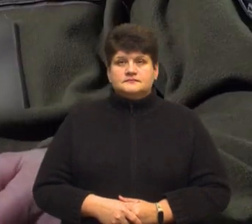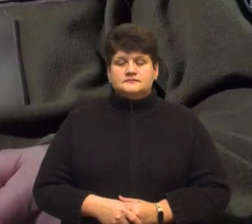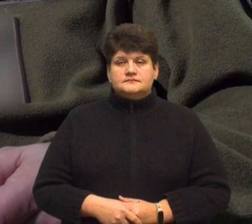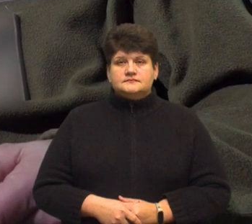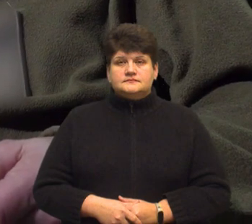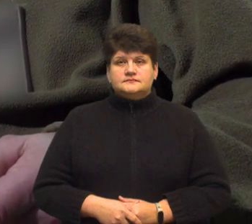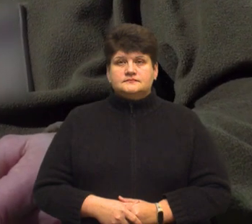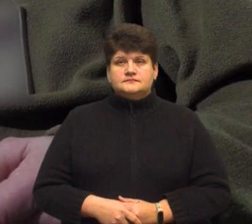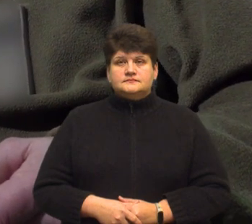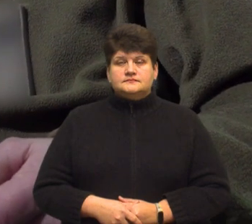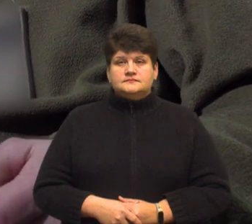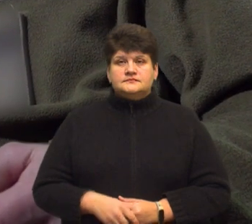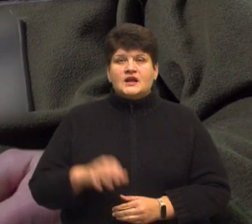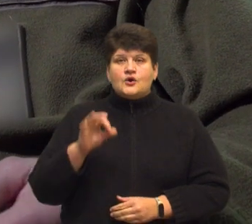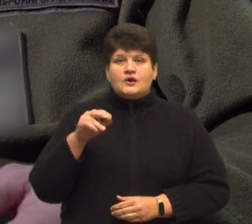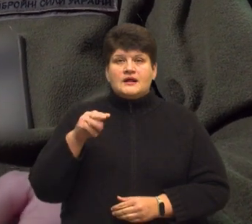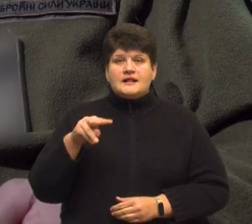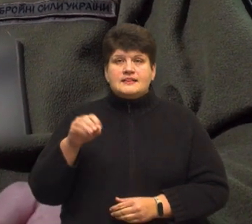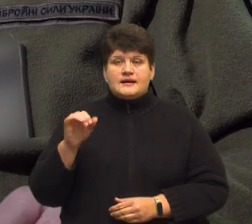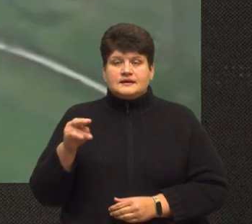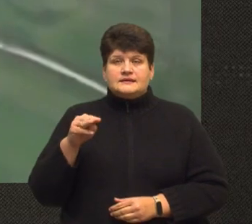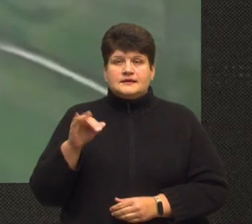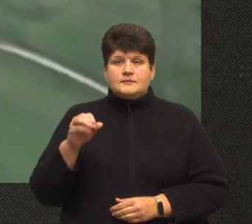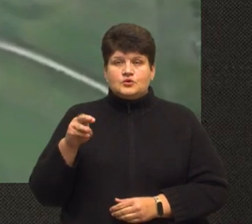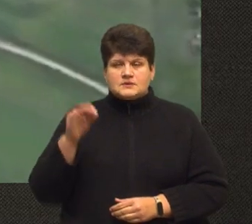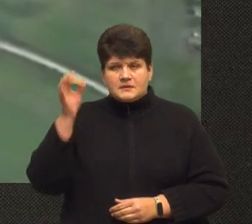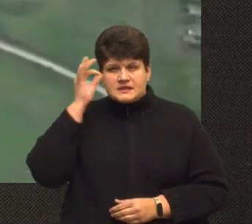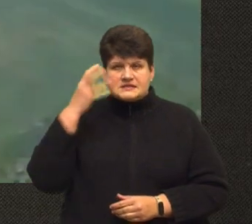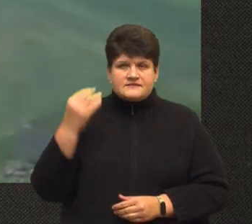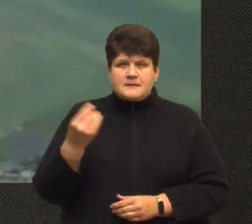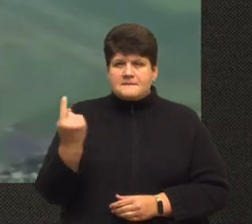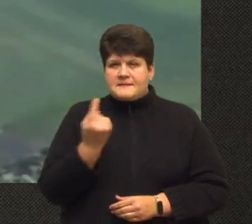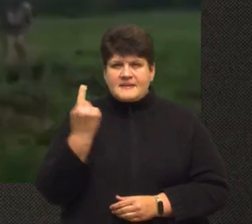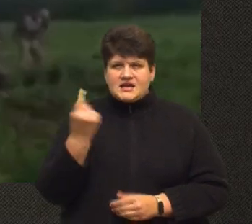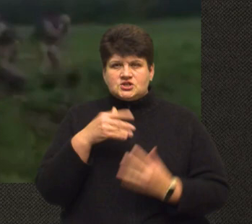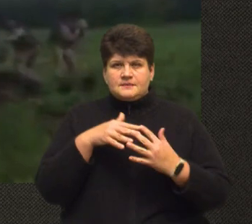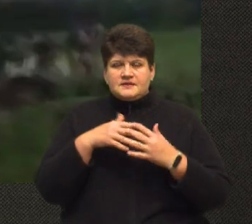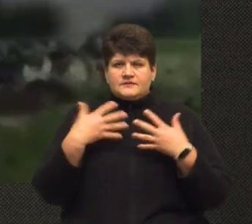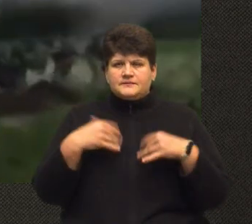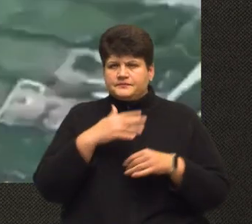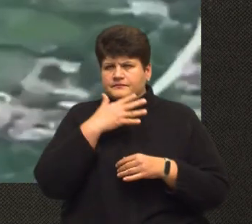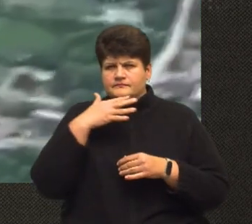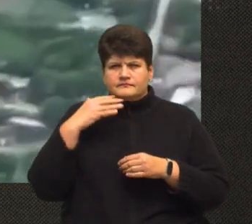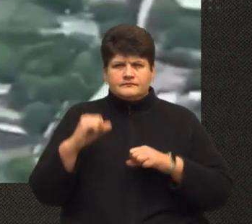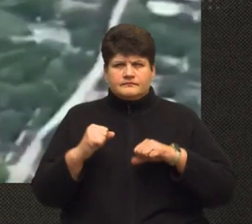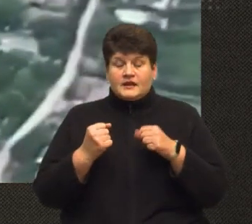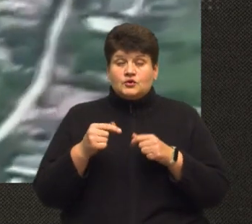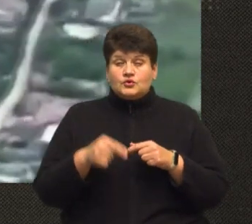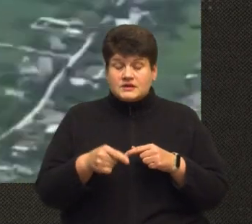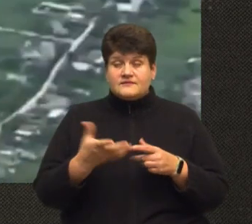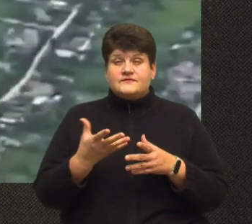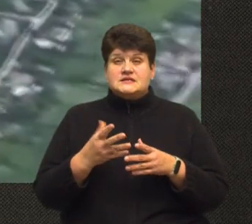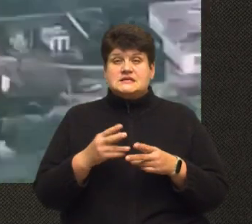Тернопіль Олег тимушик пригадує свій перший бій у якому втратив багатьох побратимів тоді у складі колеметного